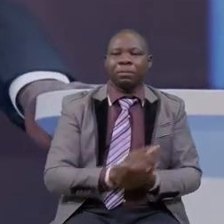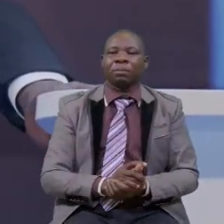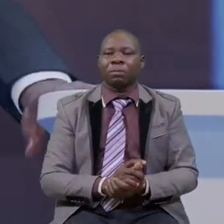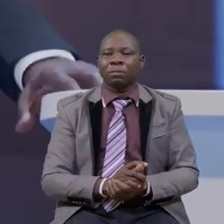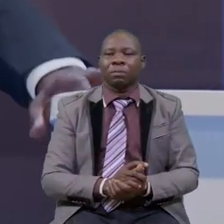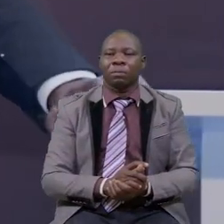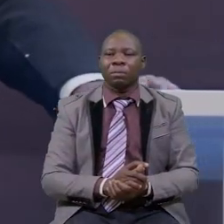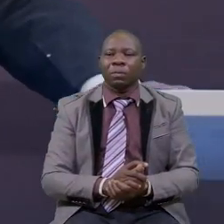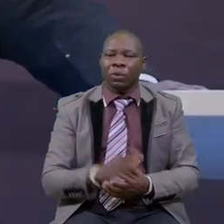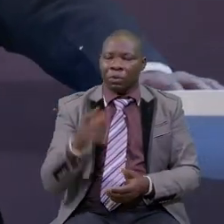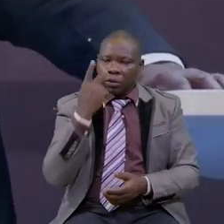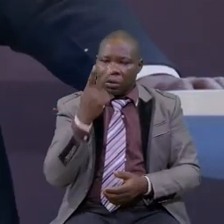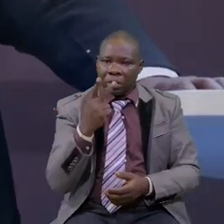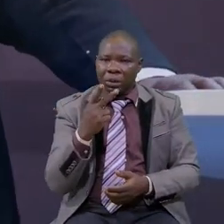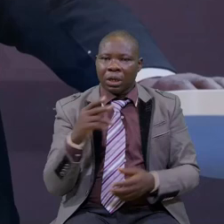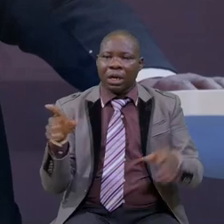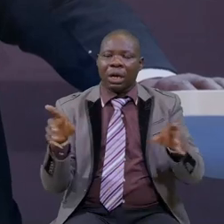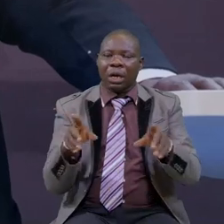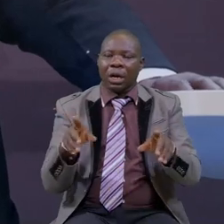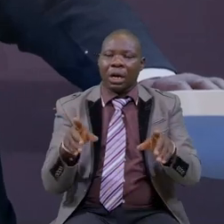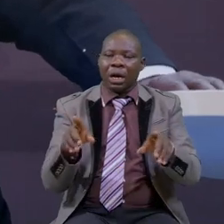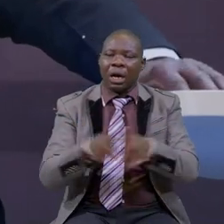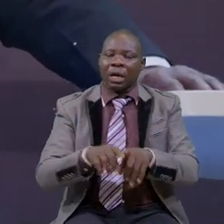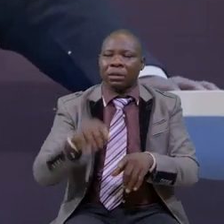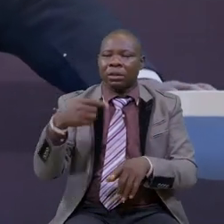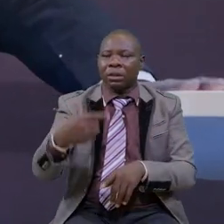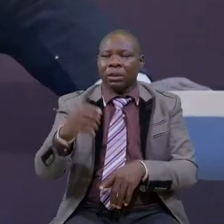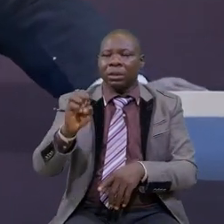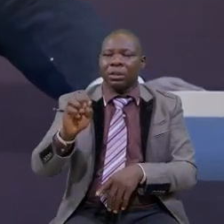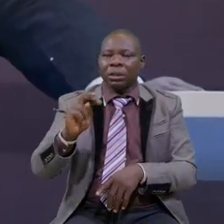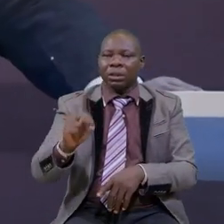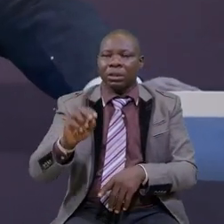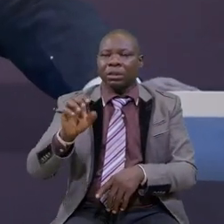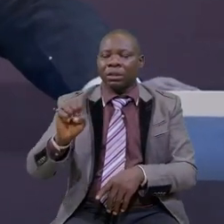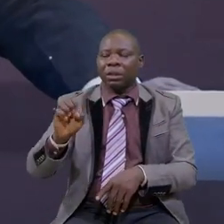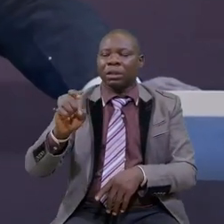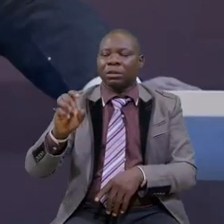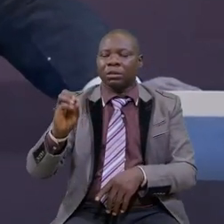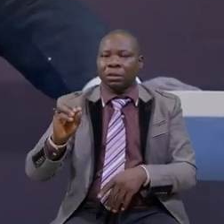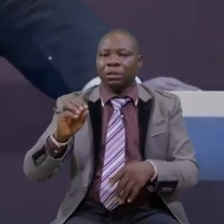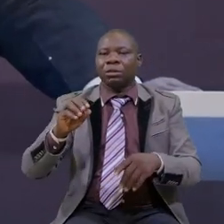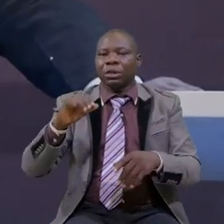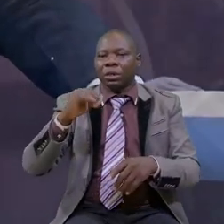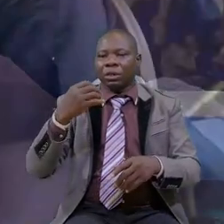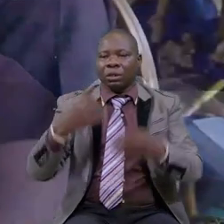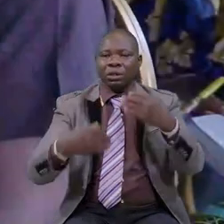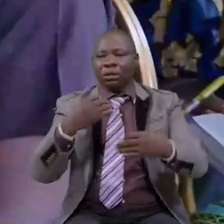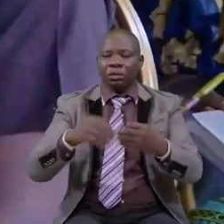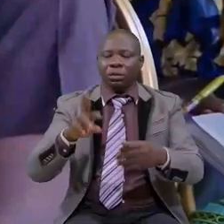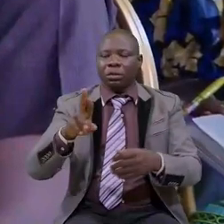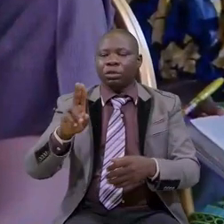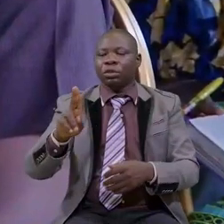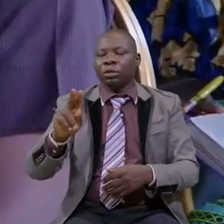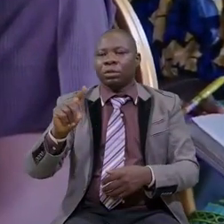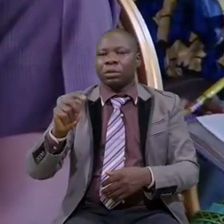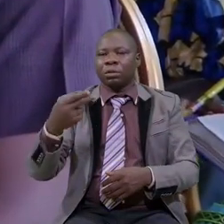Rassemblera. Vous voyez, Genèse, Exode, Josué, Juge, Ruth, 1 Samuel, 2